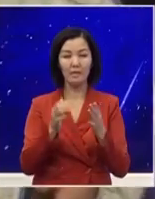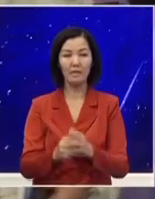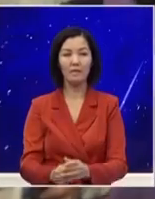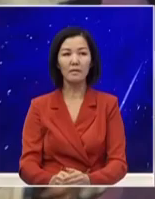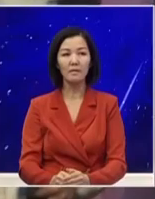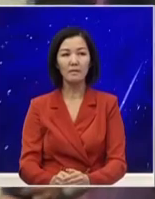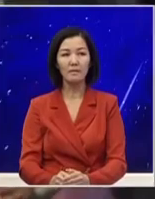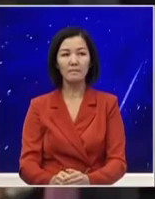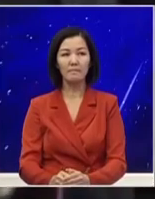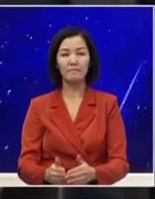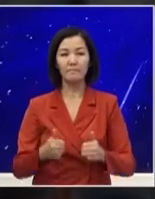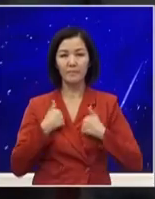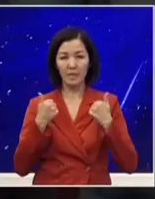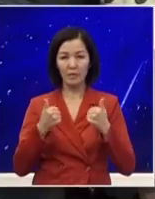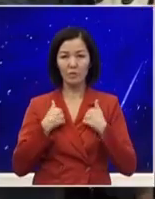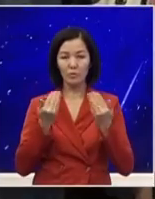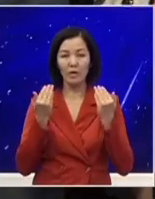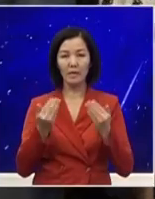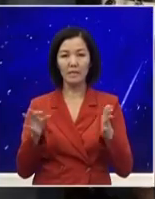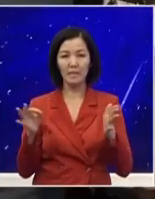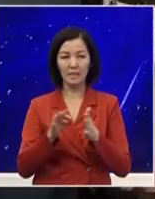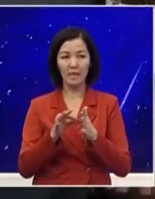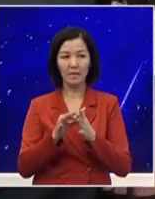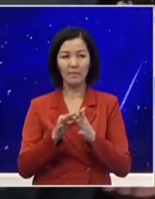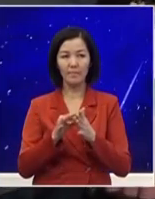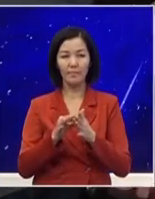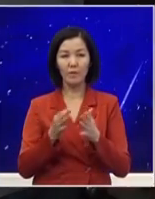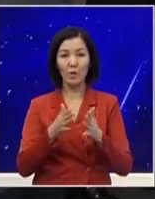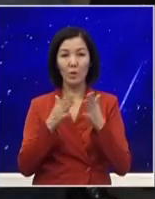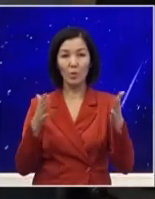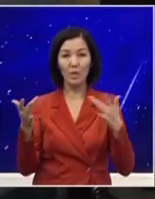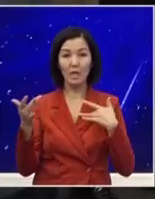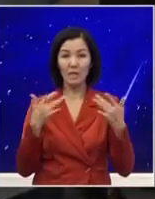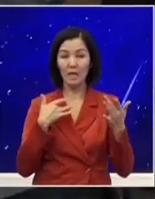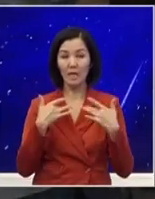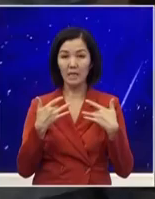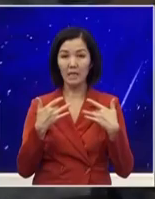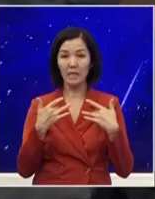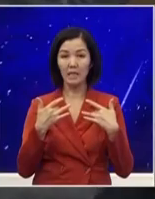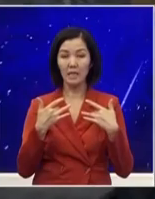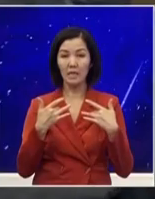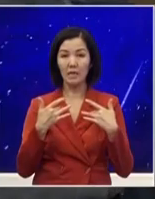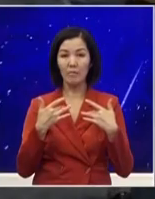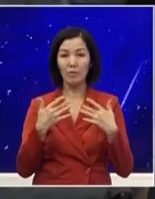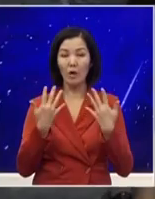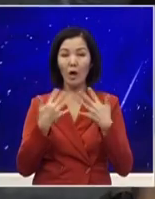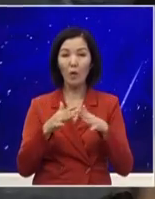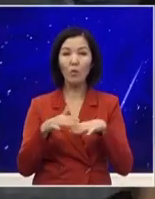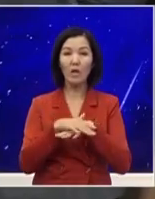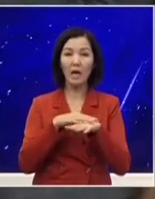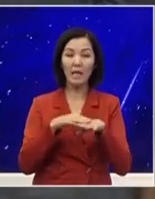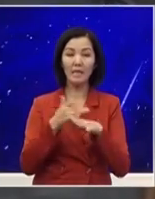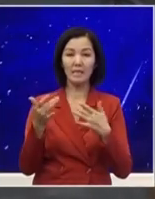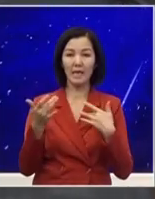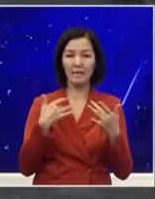Соны жеткізуге тырысудың өзі қазір мақсат болып отыр. Үлкен театрдың актерлері емес, сахна көріп жүрген шеберлер емес. Оның бәрі ауылда